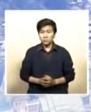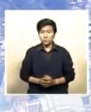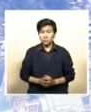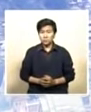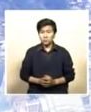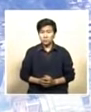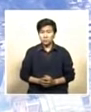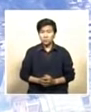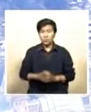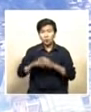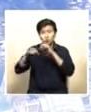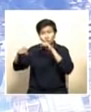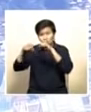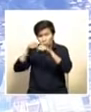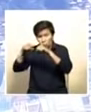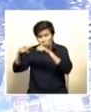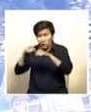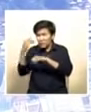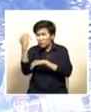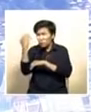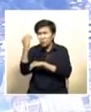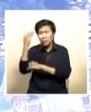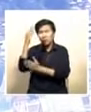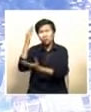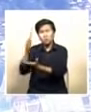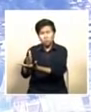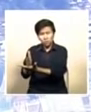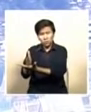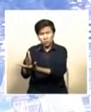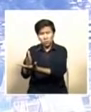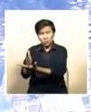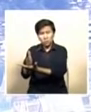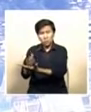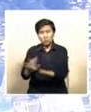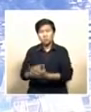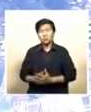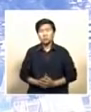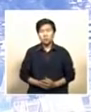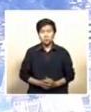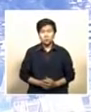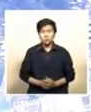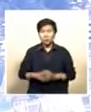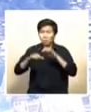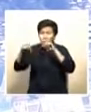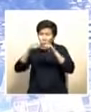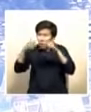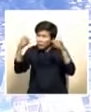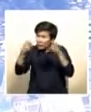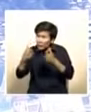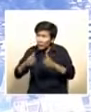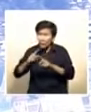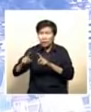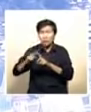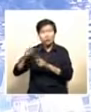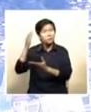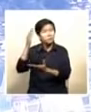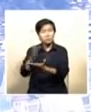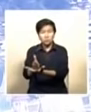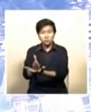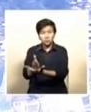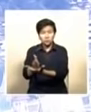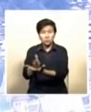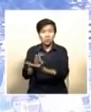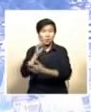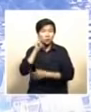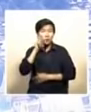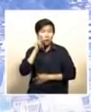ความเสี่ยงของคนที่มามั่วสุมประชุมกันเชียร์บางครั้งไม่ได้ดูอย่างเดียวแต่ดื่ม